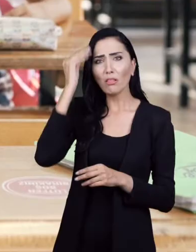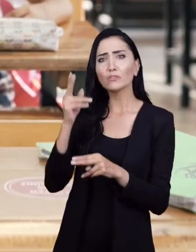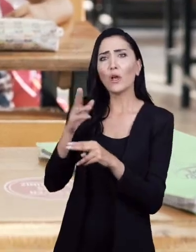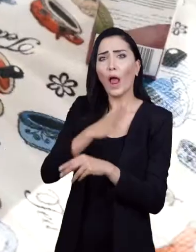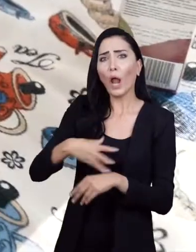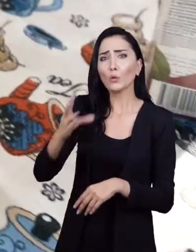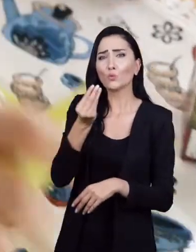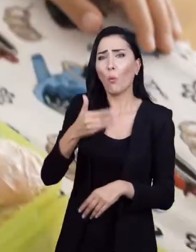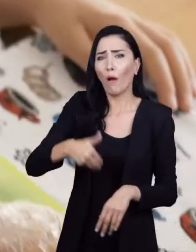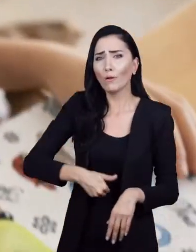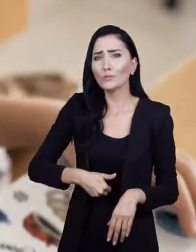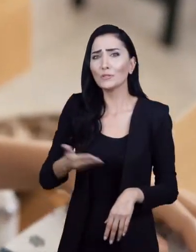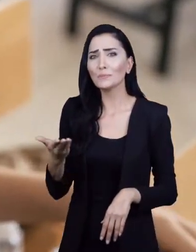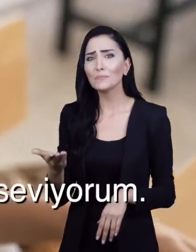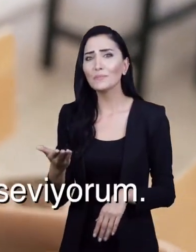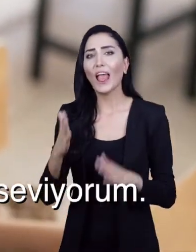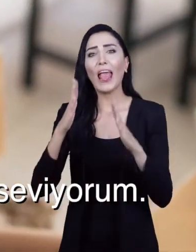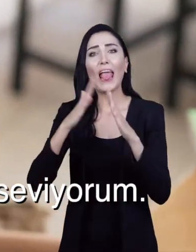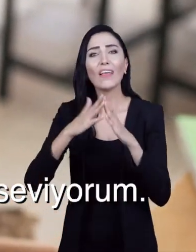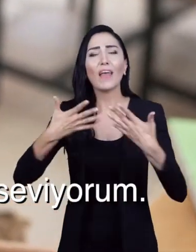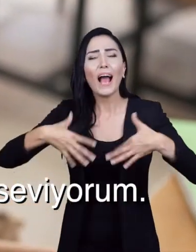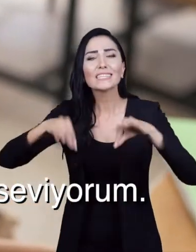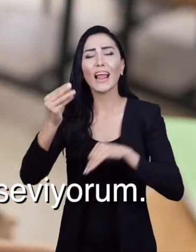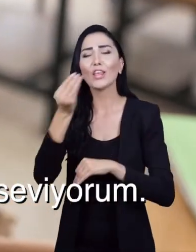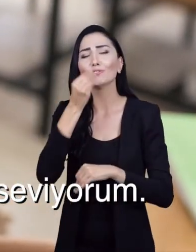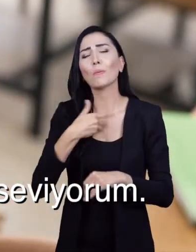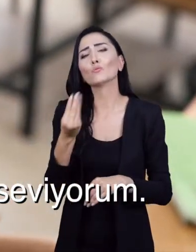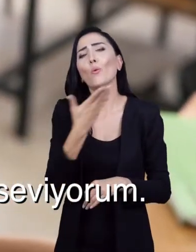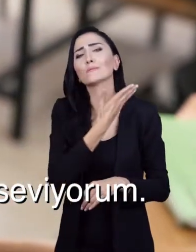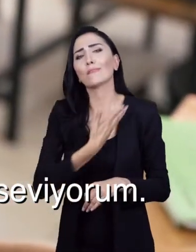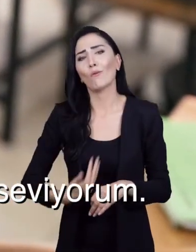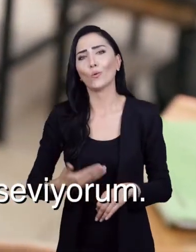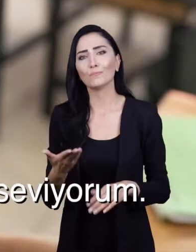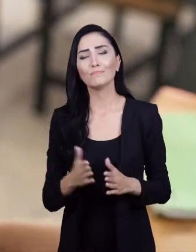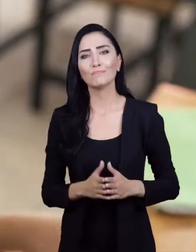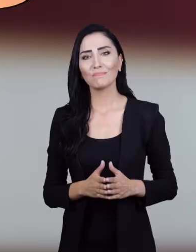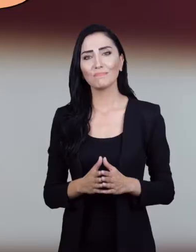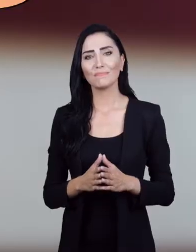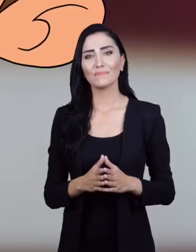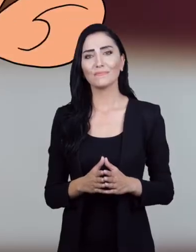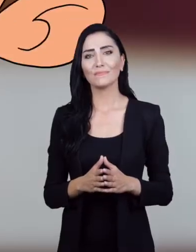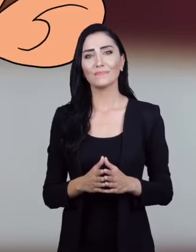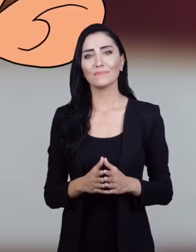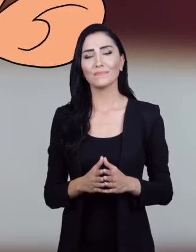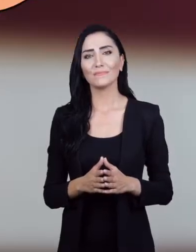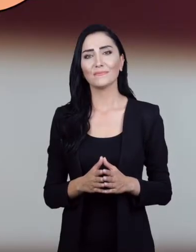Anlaşılan Herkes çok acıtır evinde hazırlanan yiyecekler daha çok seviyorum